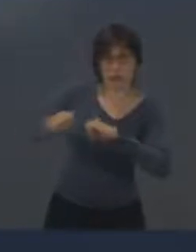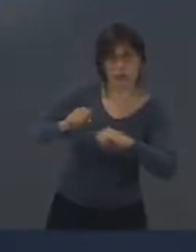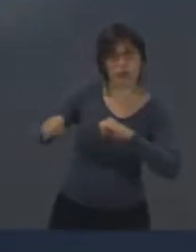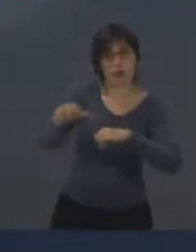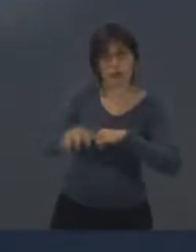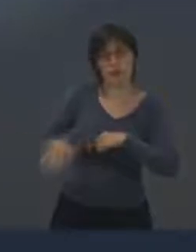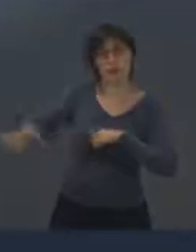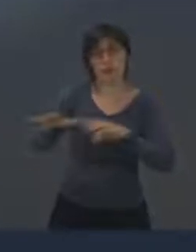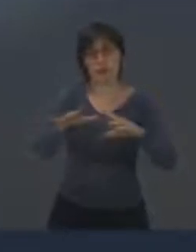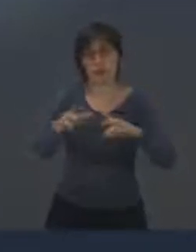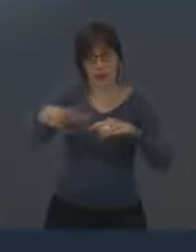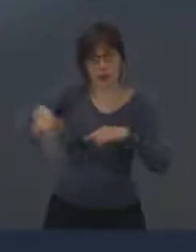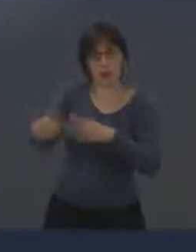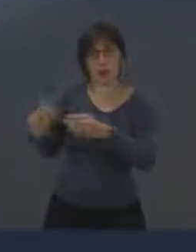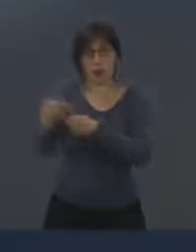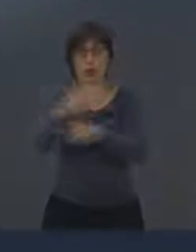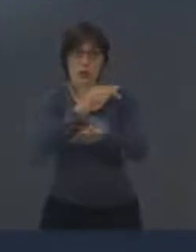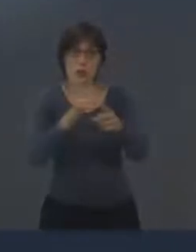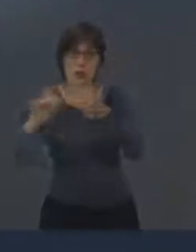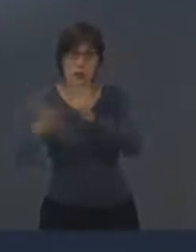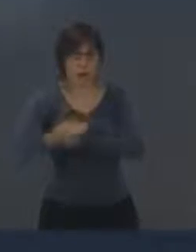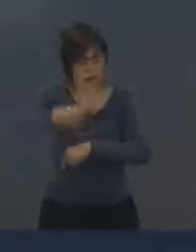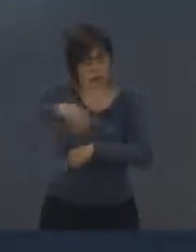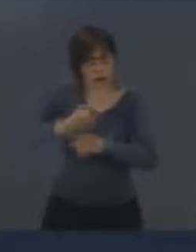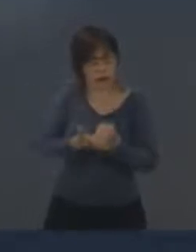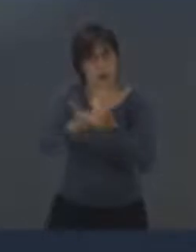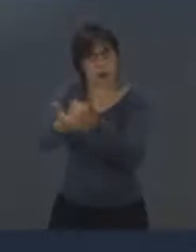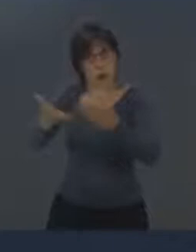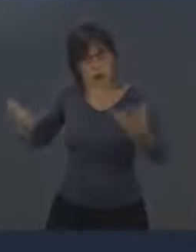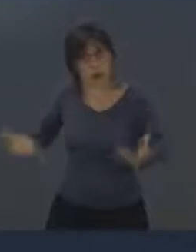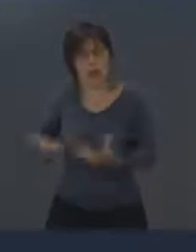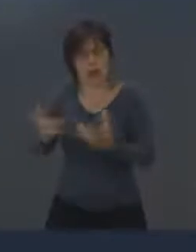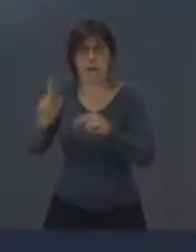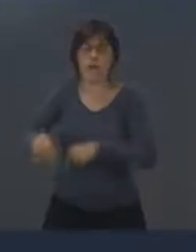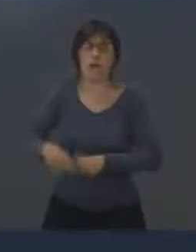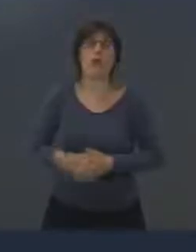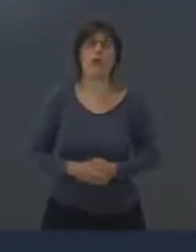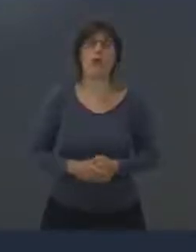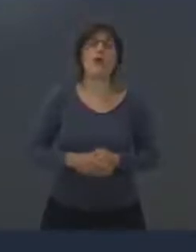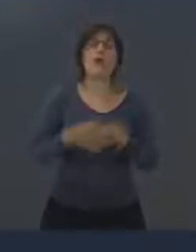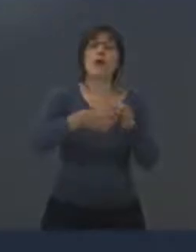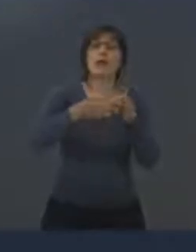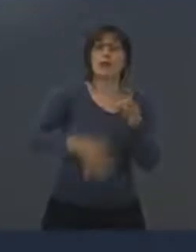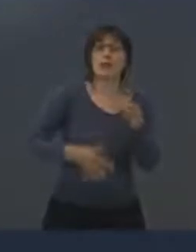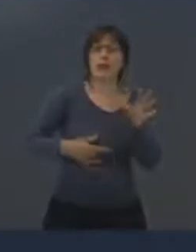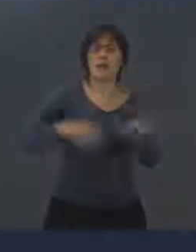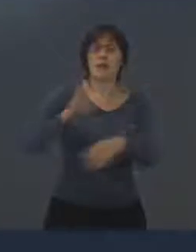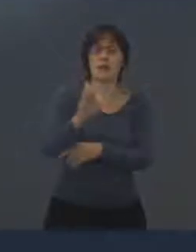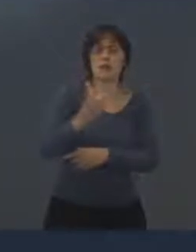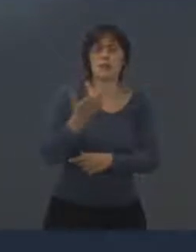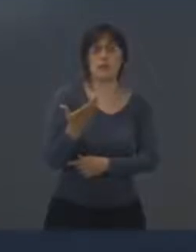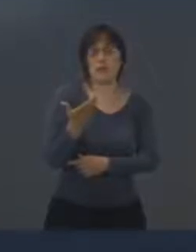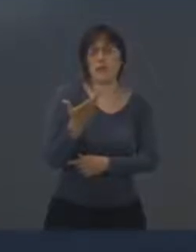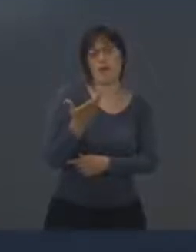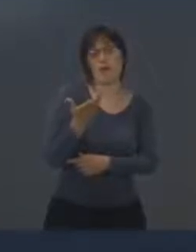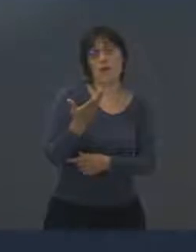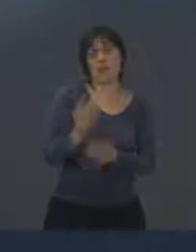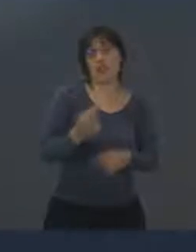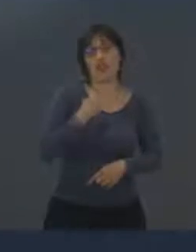société. Venons-en à l'échec de votre politique, vos résultats en termes d'investissement. Oui, échec est le mot et se résume à quelques chiffres.